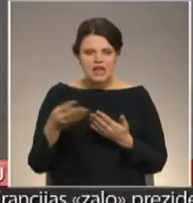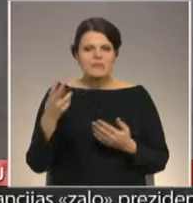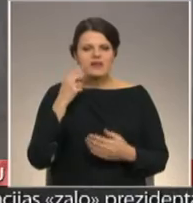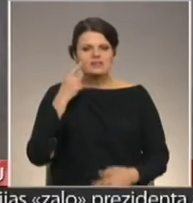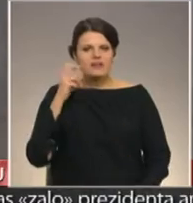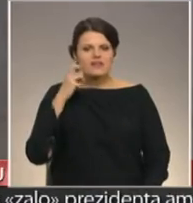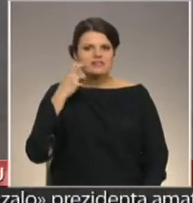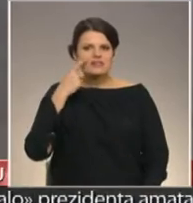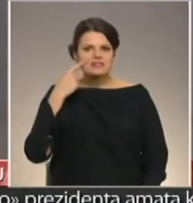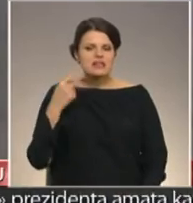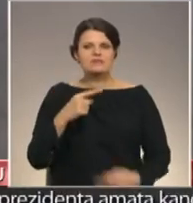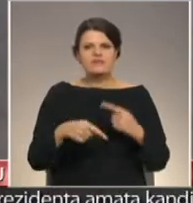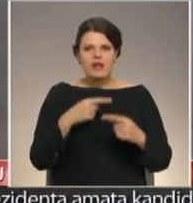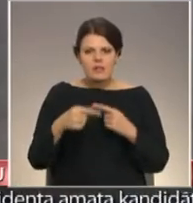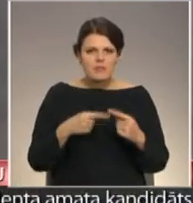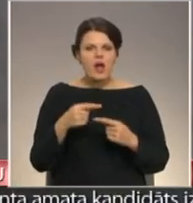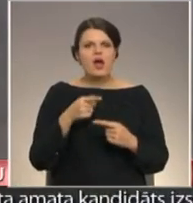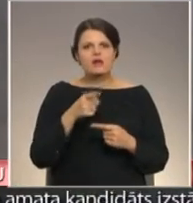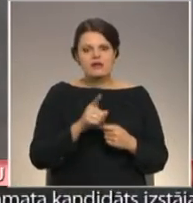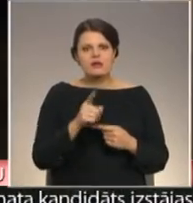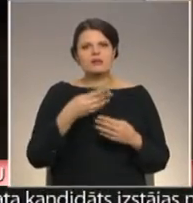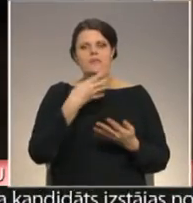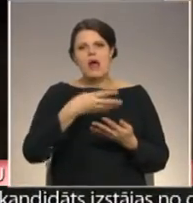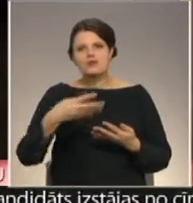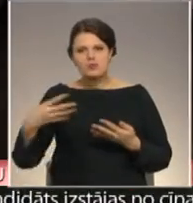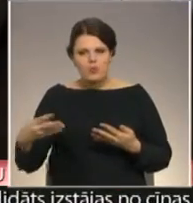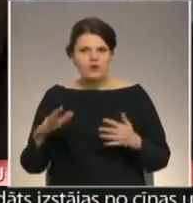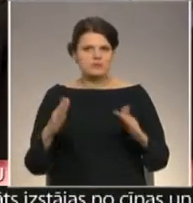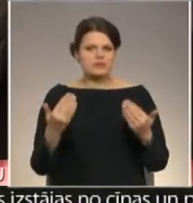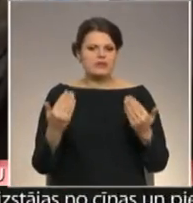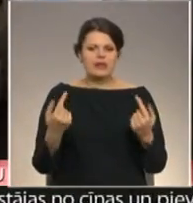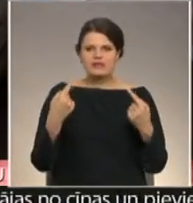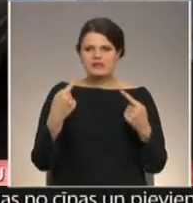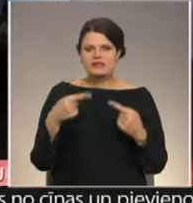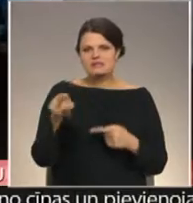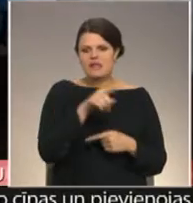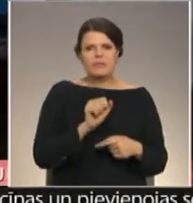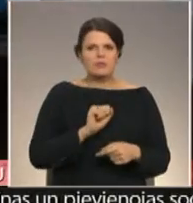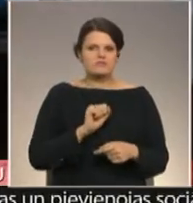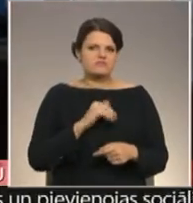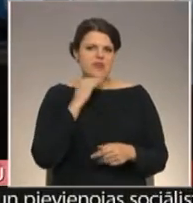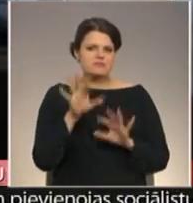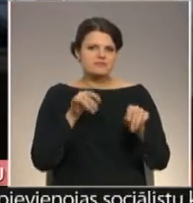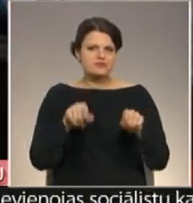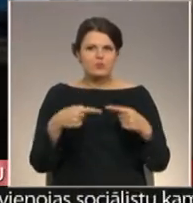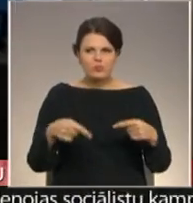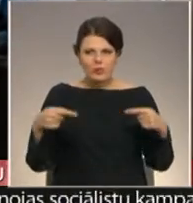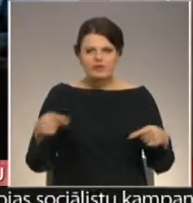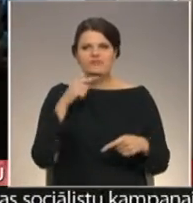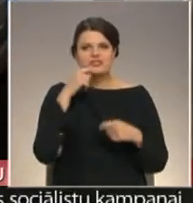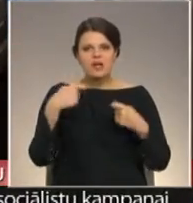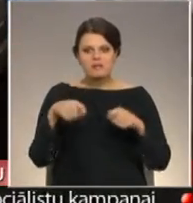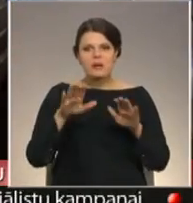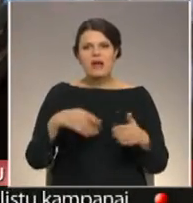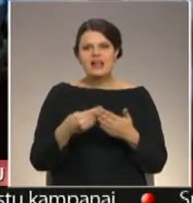tēvs un vecvectēvs ir mēslojis, un viņš grib tā arī turpināt. Šobrīd saražoto biohumus Gunārs realizē dažos veikalos Cēsu novadā par